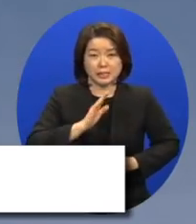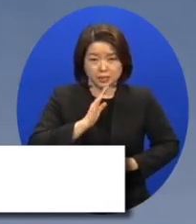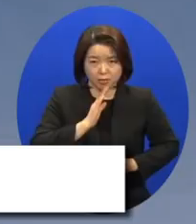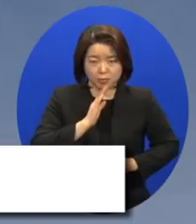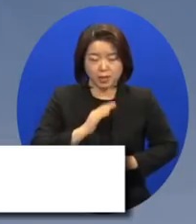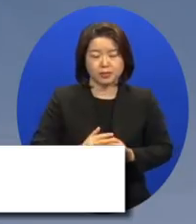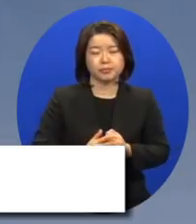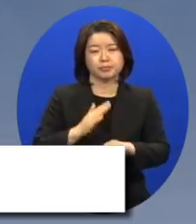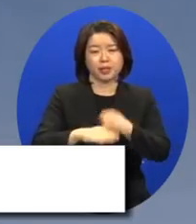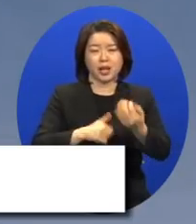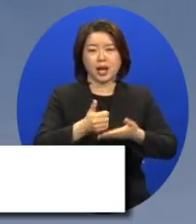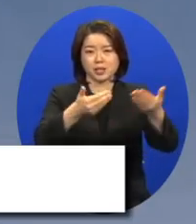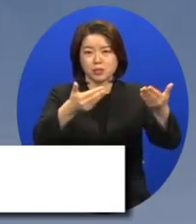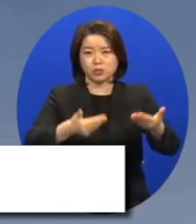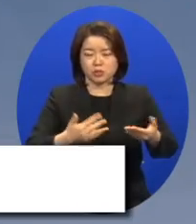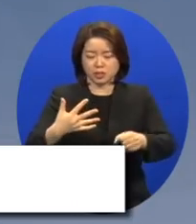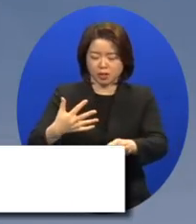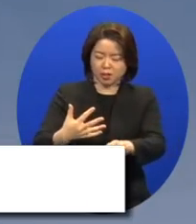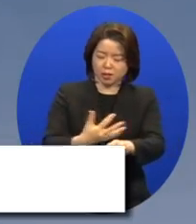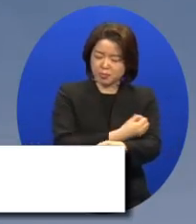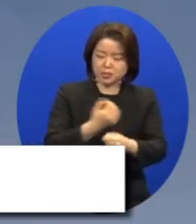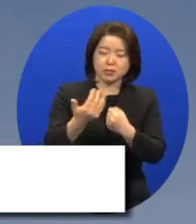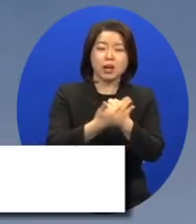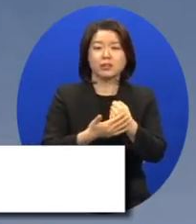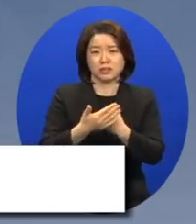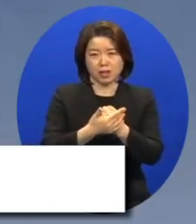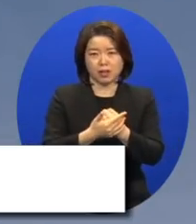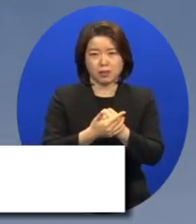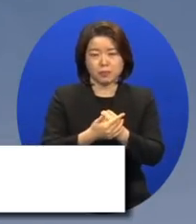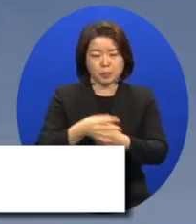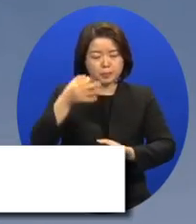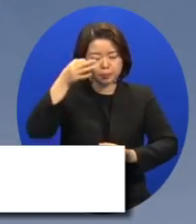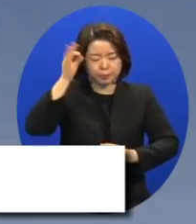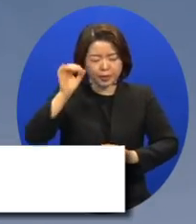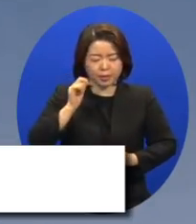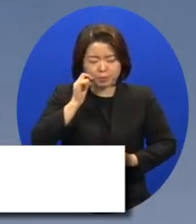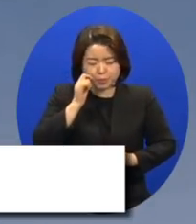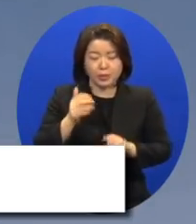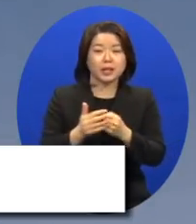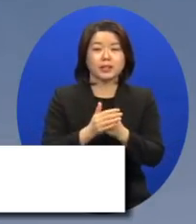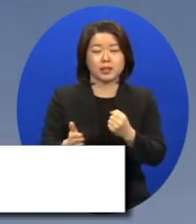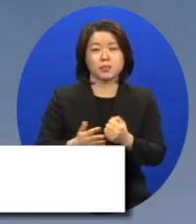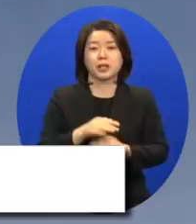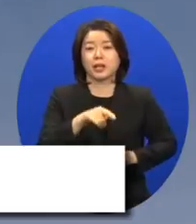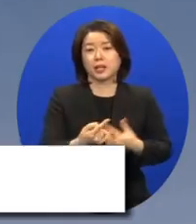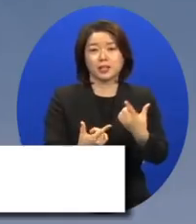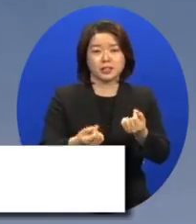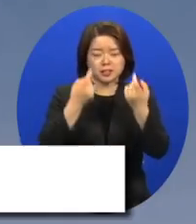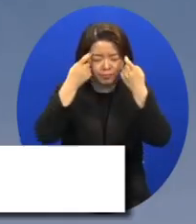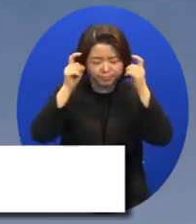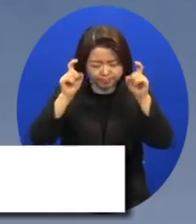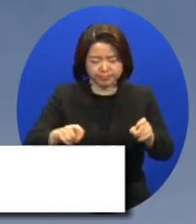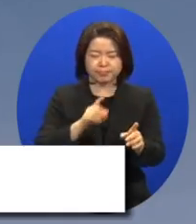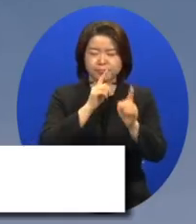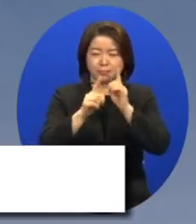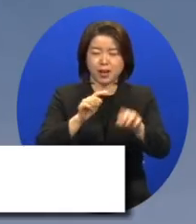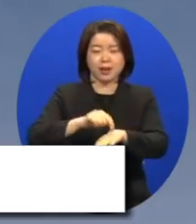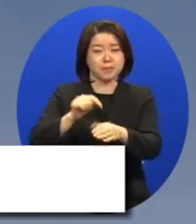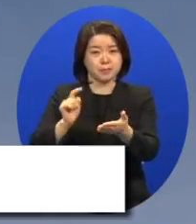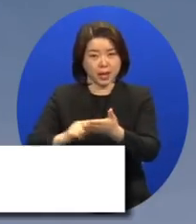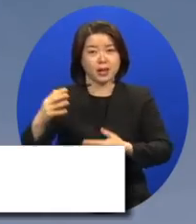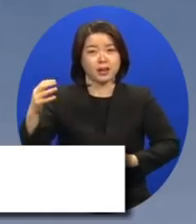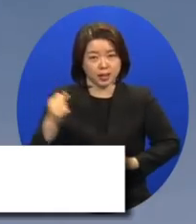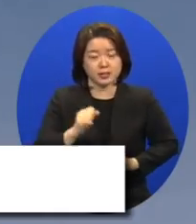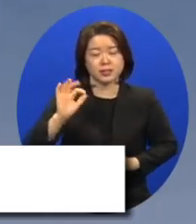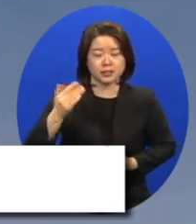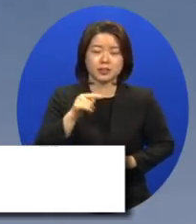하나님이 주실 엄청난 은혜를 깨닫지 못 하니까 이런 어리석은 말과 마음을 가지게